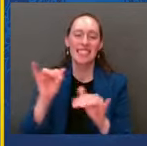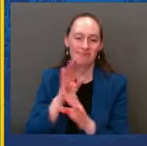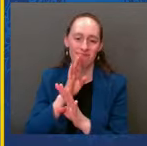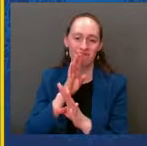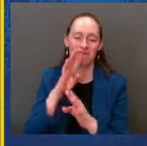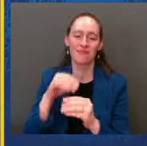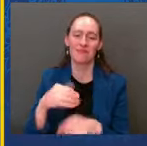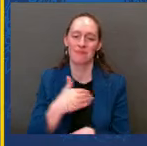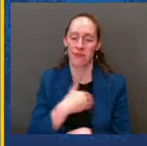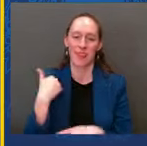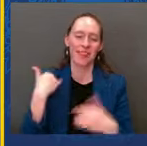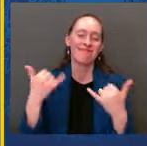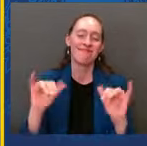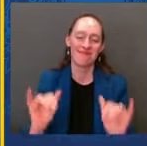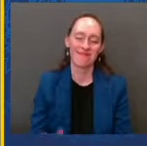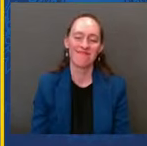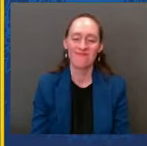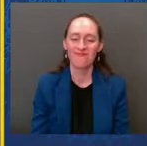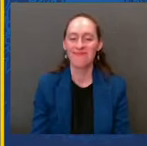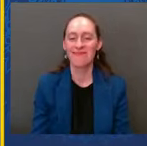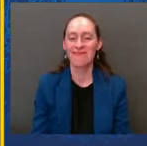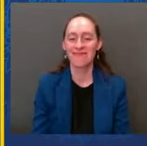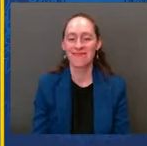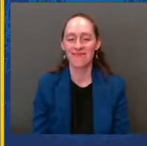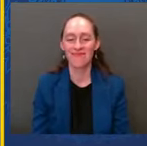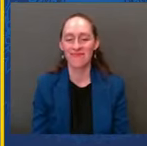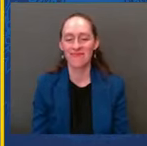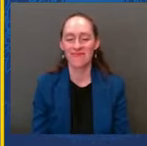w XVII i XVIII wieku.